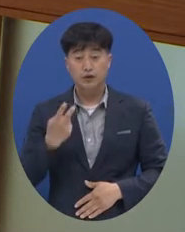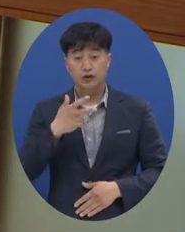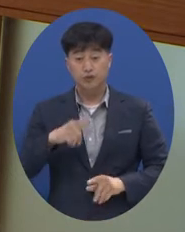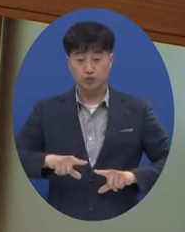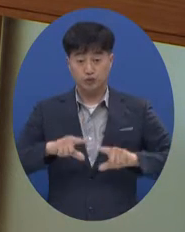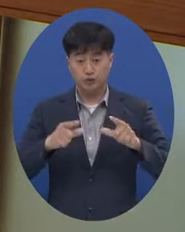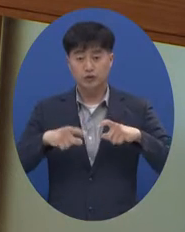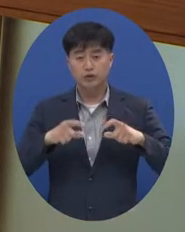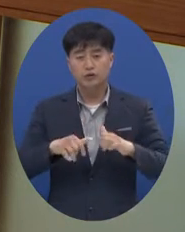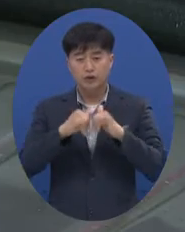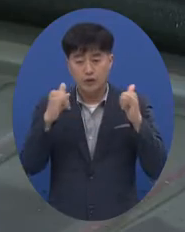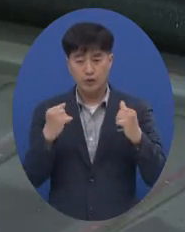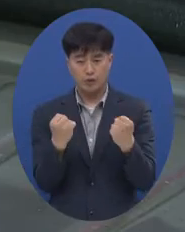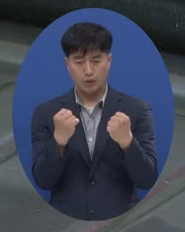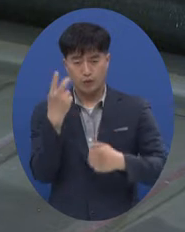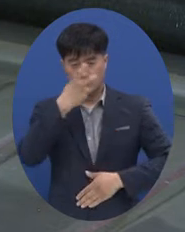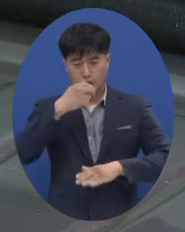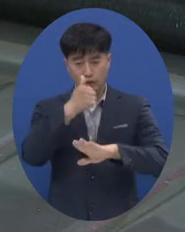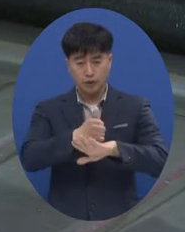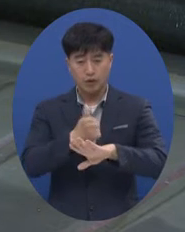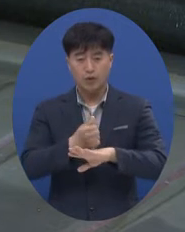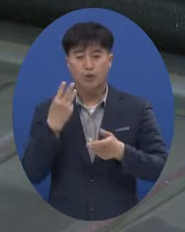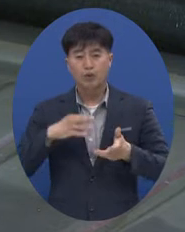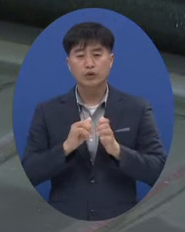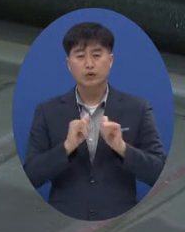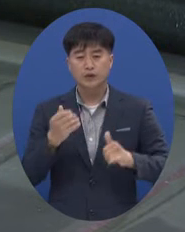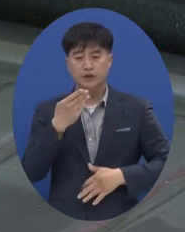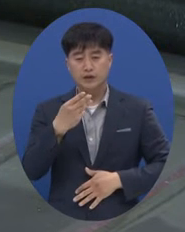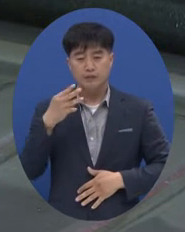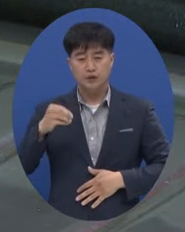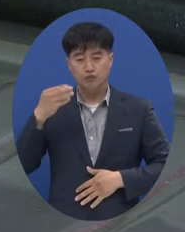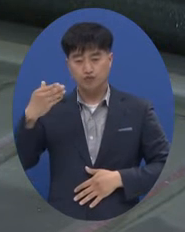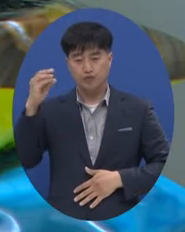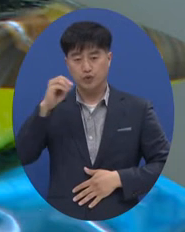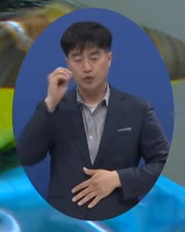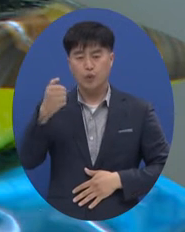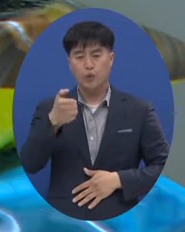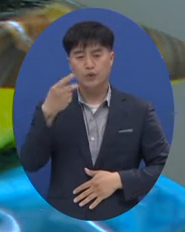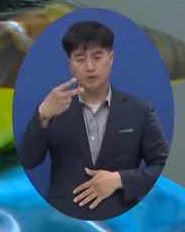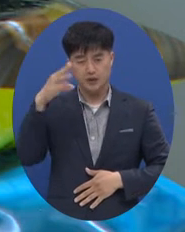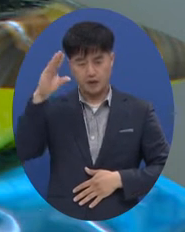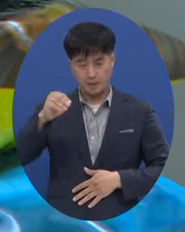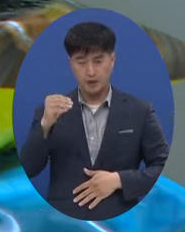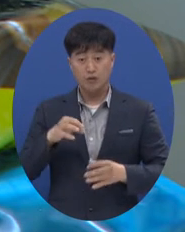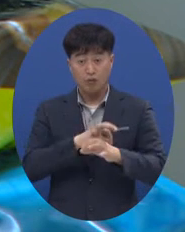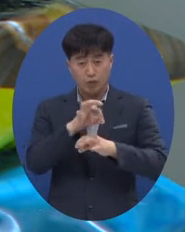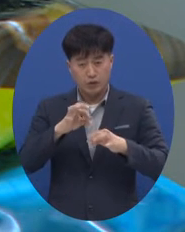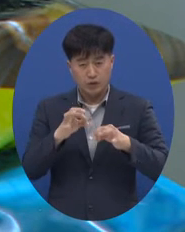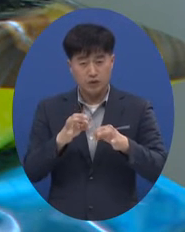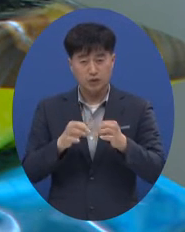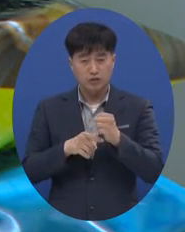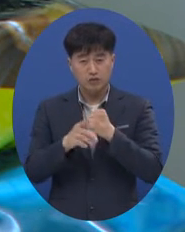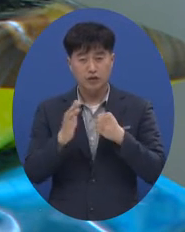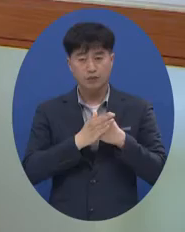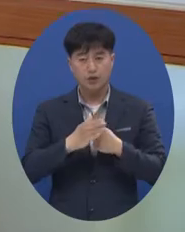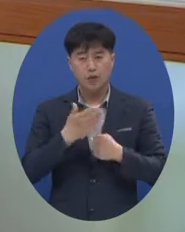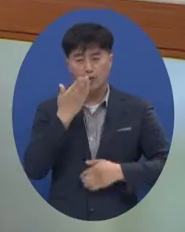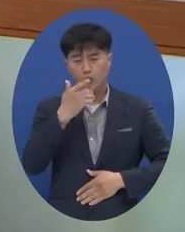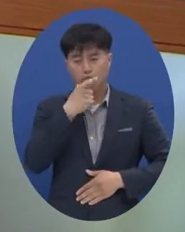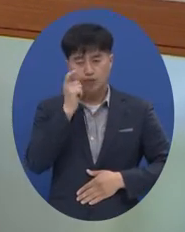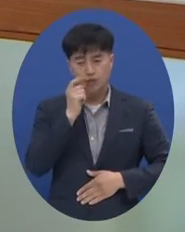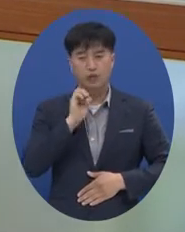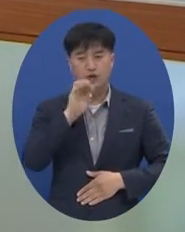2016년 지역사회 건강조사에 따르면 경기도민의 3.9%, 약 52만 명이 경제적 이유로 먹을 것이 부족하다고